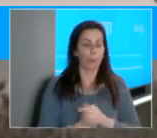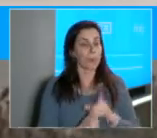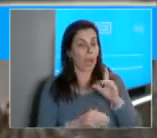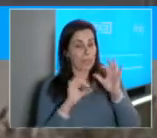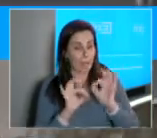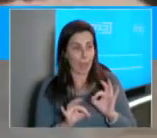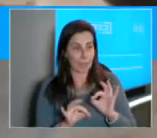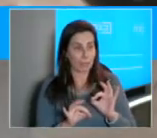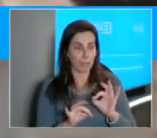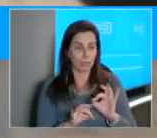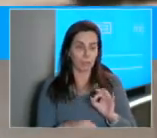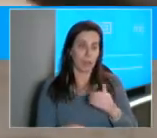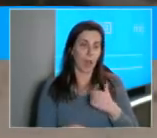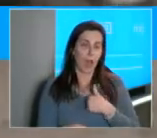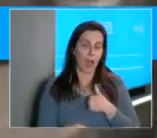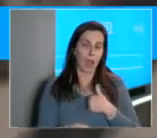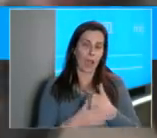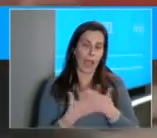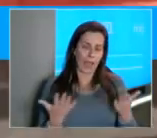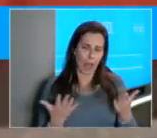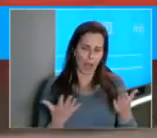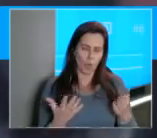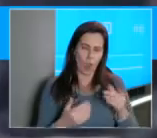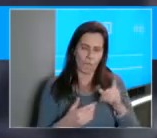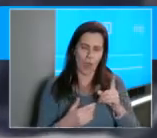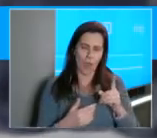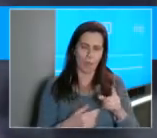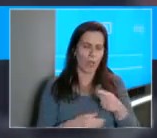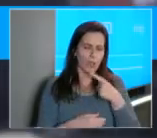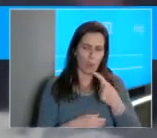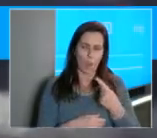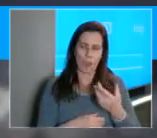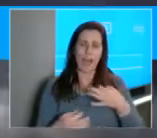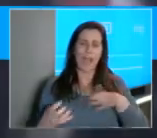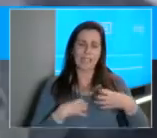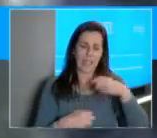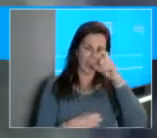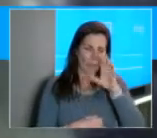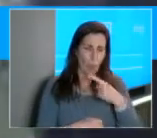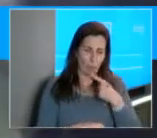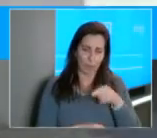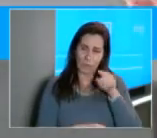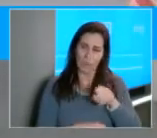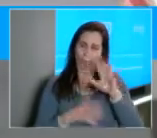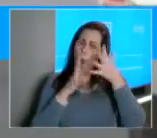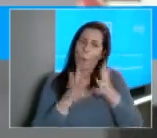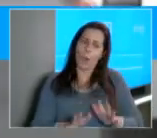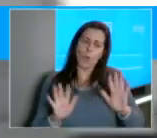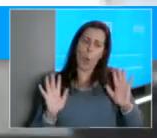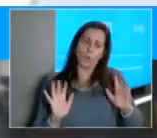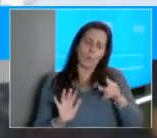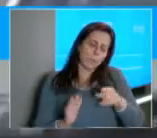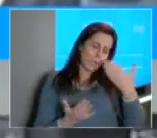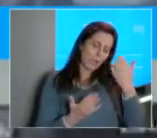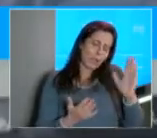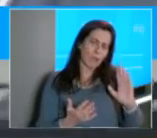ובעצם הטיעונים, אנחנו לא, אין לנו פה את הצד השני, אבל הטיעונים של בקרי, הוא מדבר על כך שזו האומנות שלו, זה